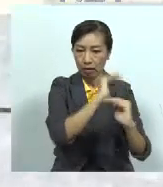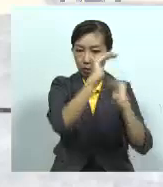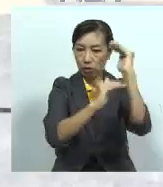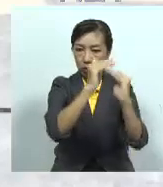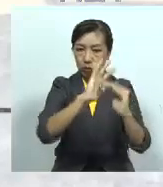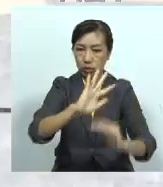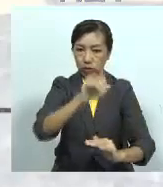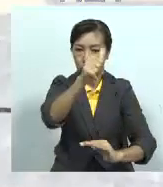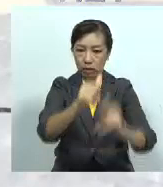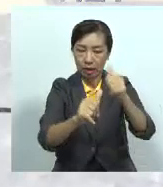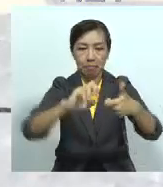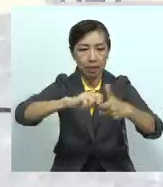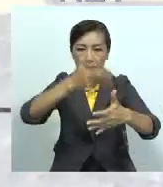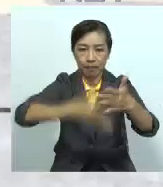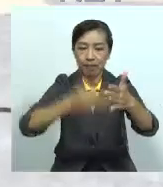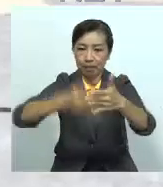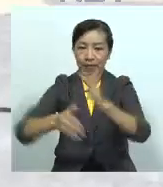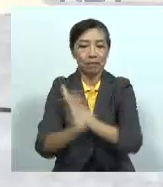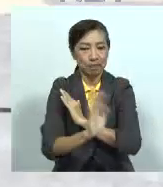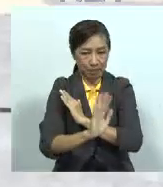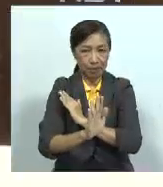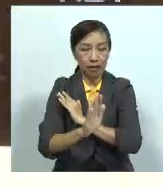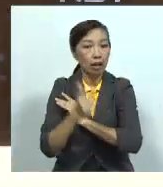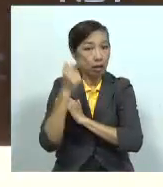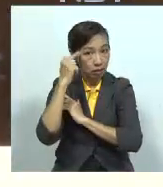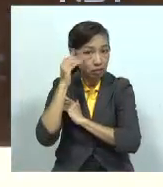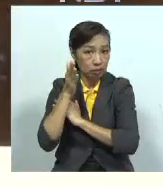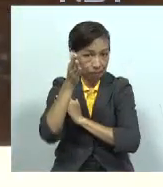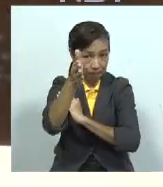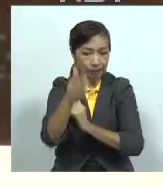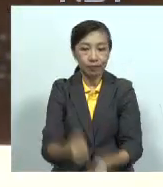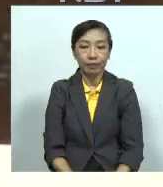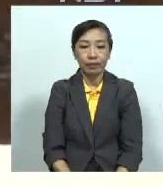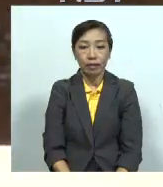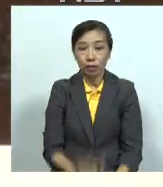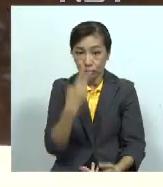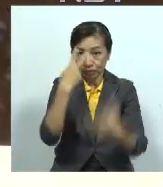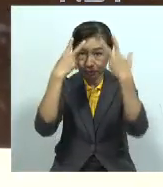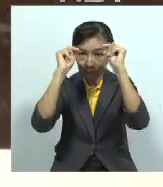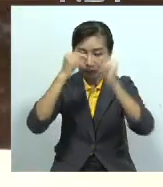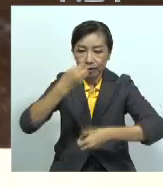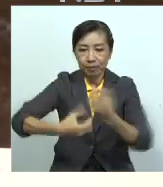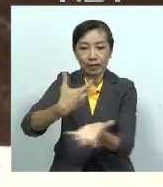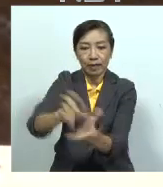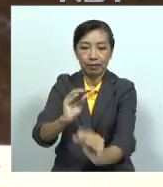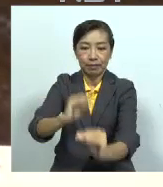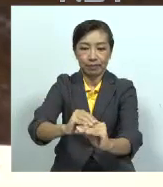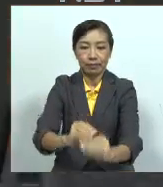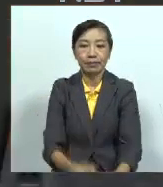ดีไม่มีอุปสรรคเกิดขึ้นในการทำงานในห้วงเวลาต่อจากนี้ฟังประเด็นนี้เพิ่มเติมจากนายกรัฐ